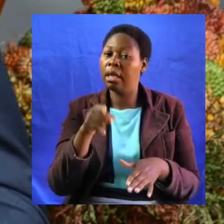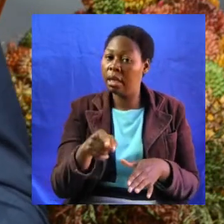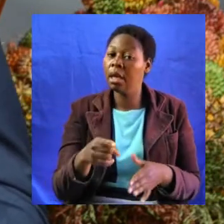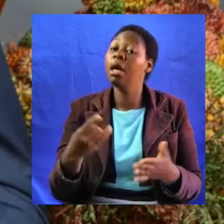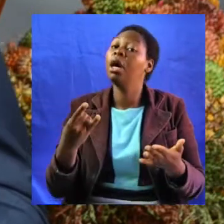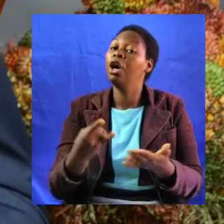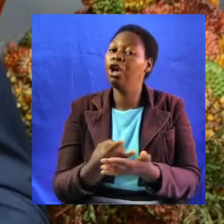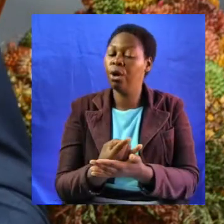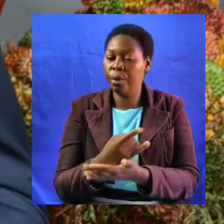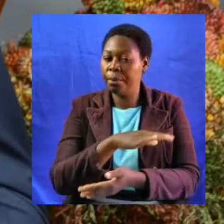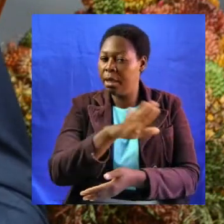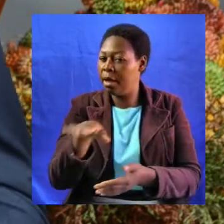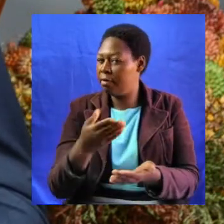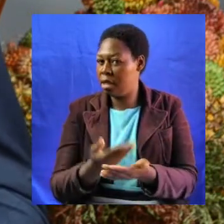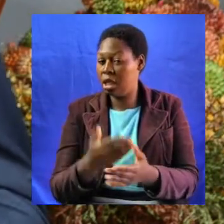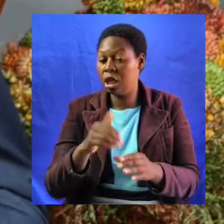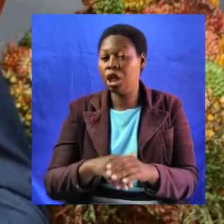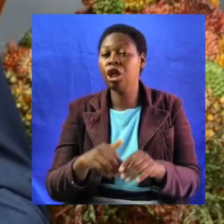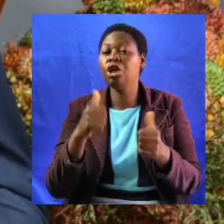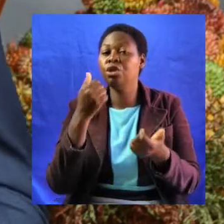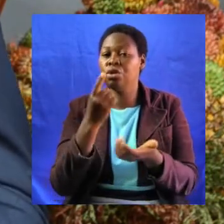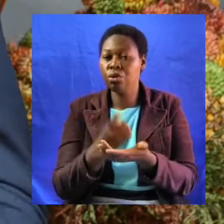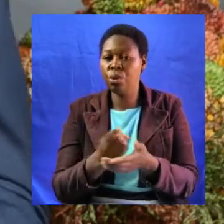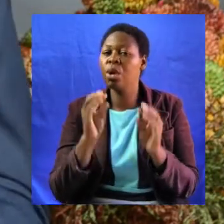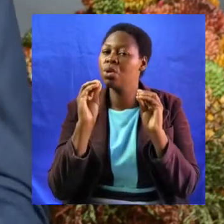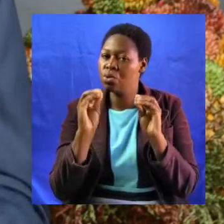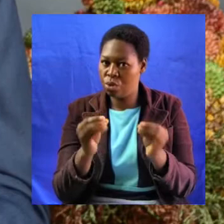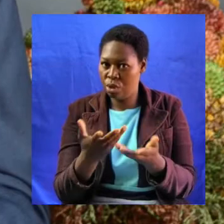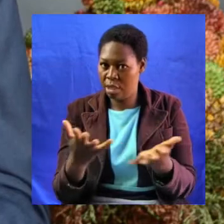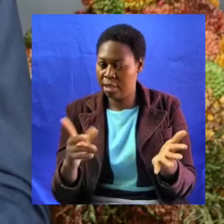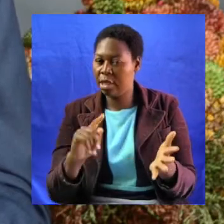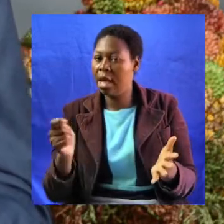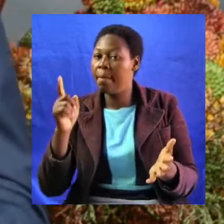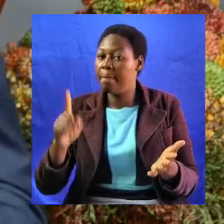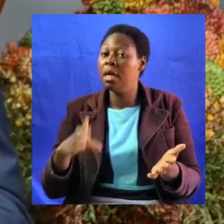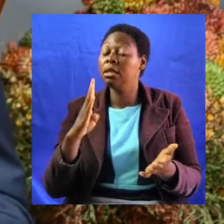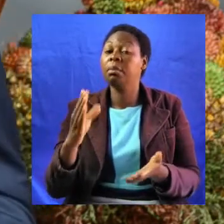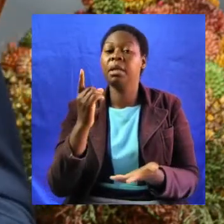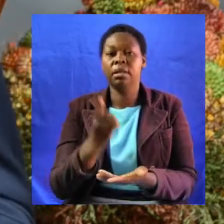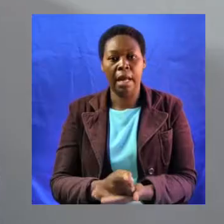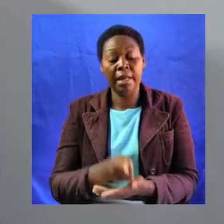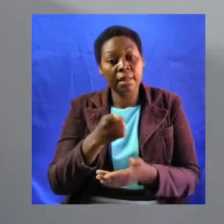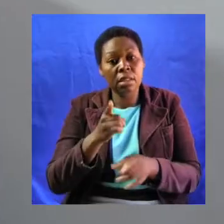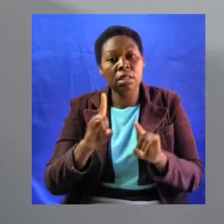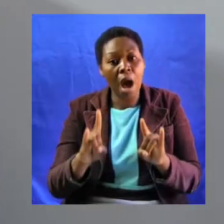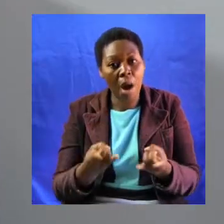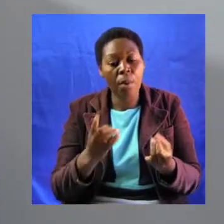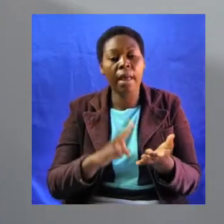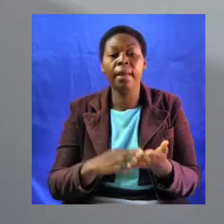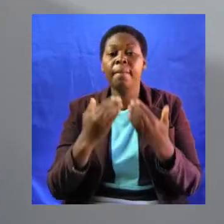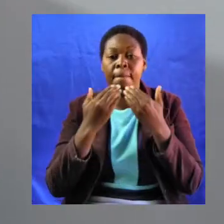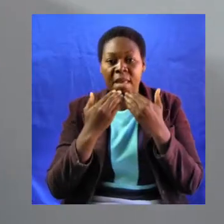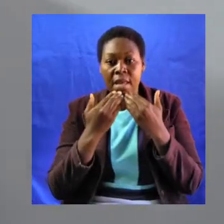dzinobatsira mukuita zvinhu zvakarurama zvakanaka zvinofanira kuitwa. Thank you. Ndomashandira achiwaya. Saka